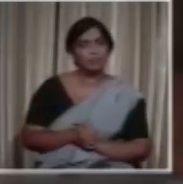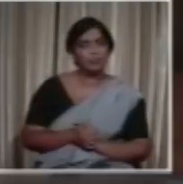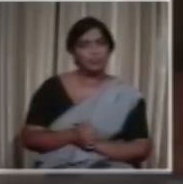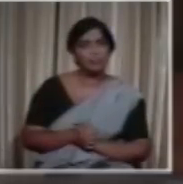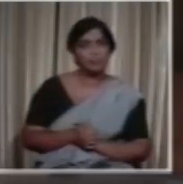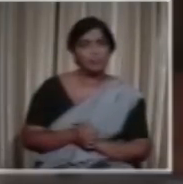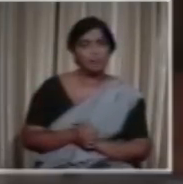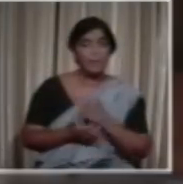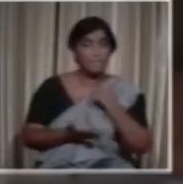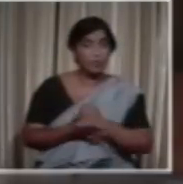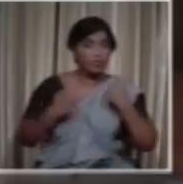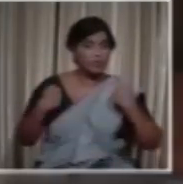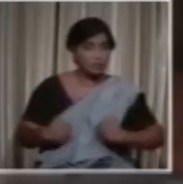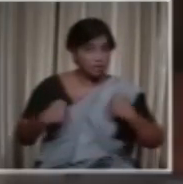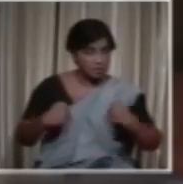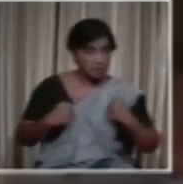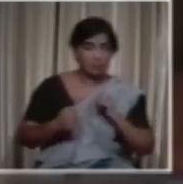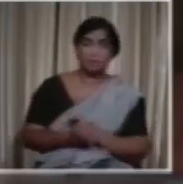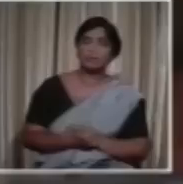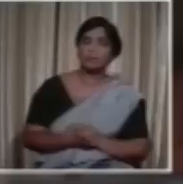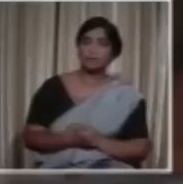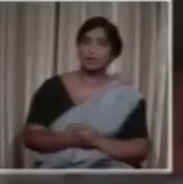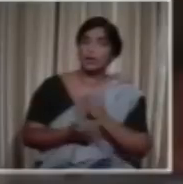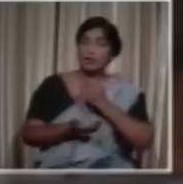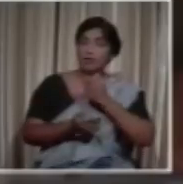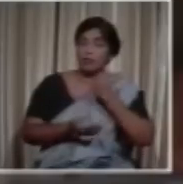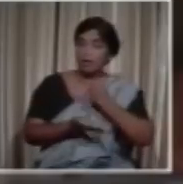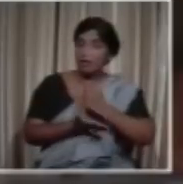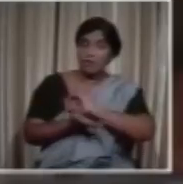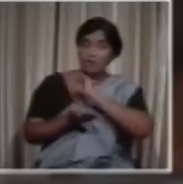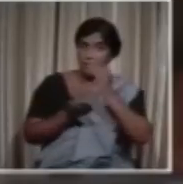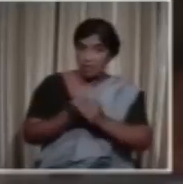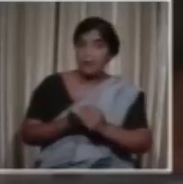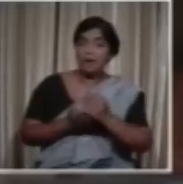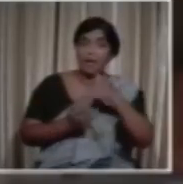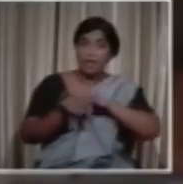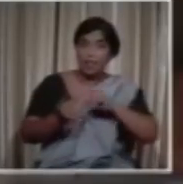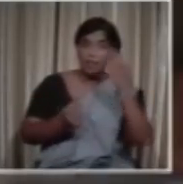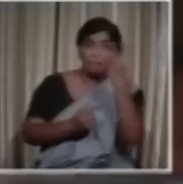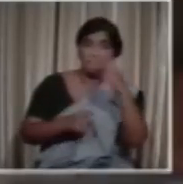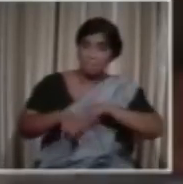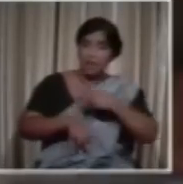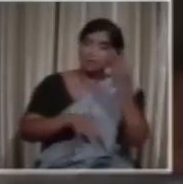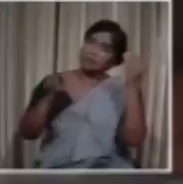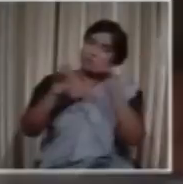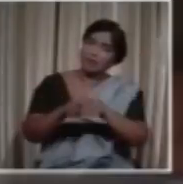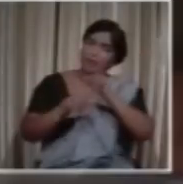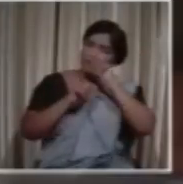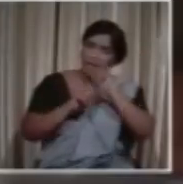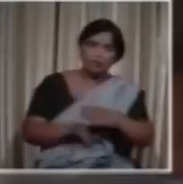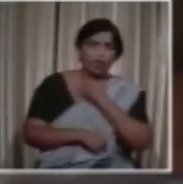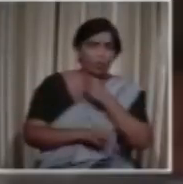Adipati bareyata maha bengku adipati tumawat bandagare lekam tumawat pæ 3ak vithara yawala sieluma dewal ekak